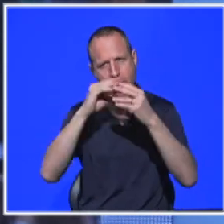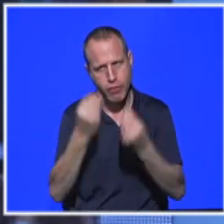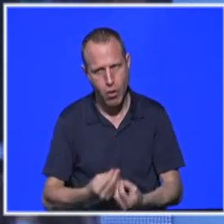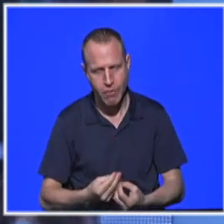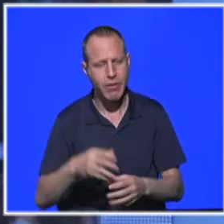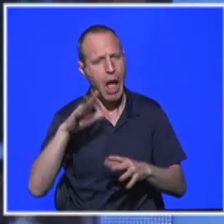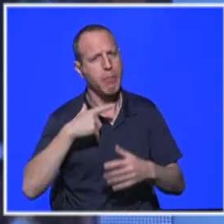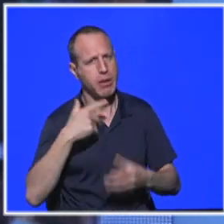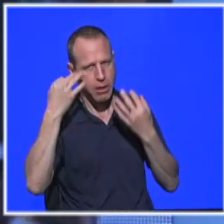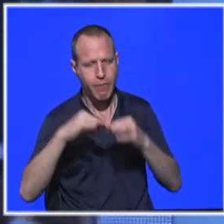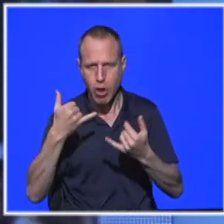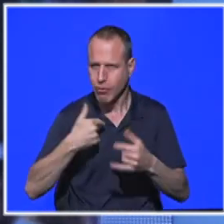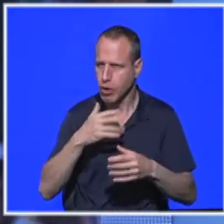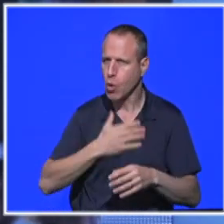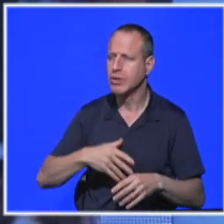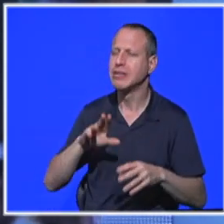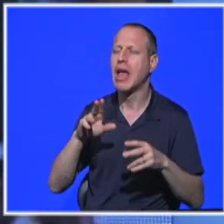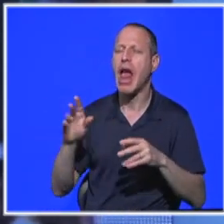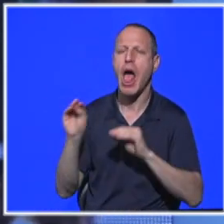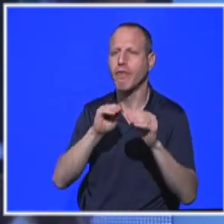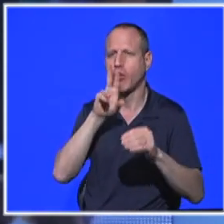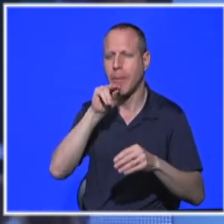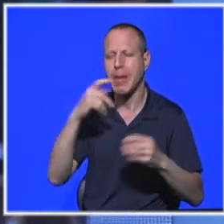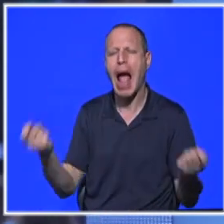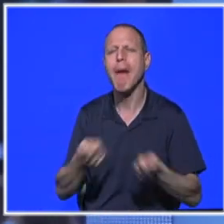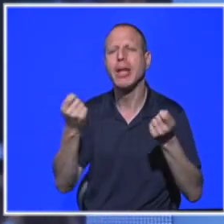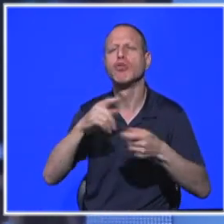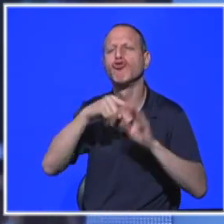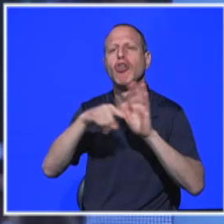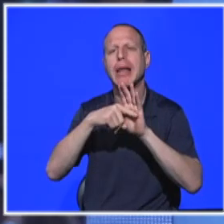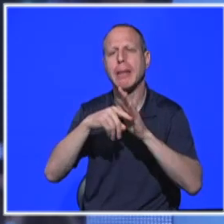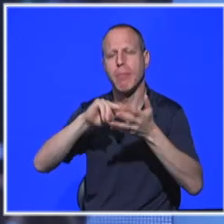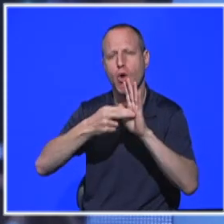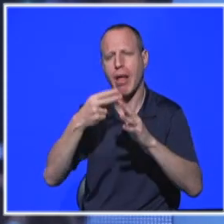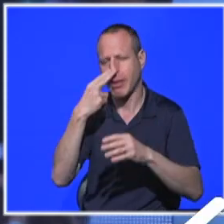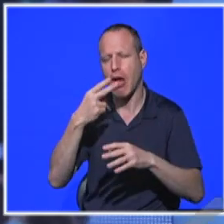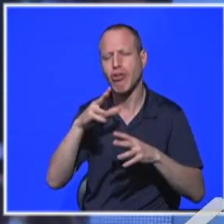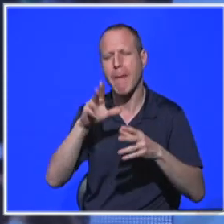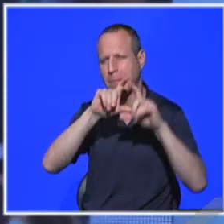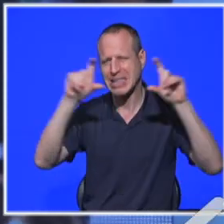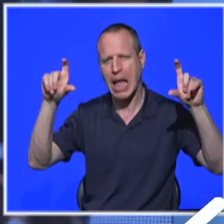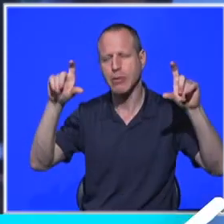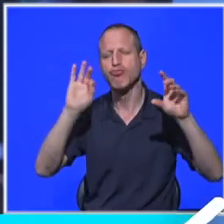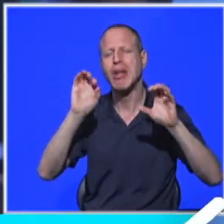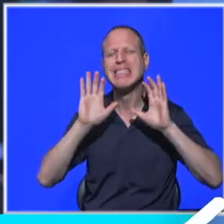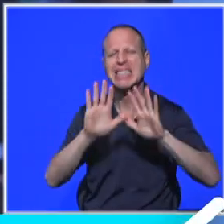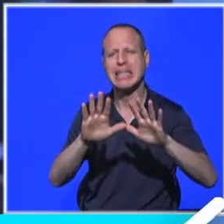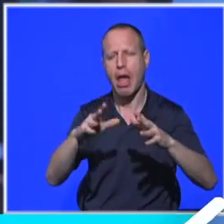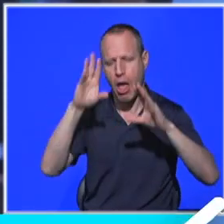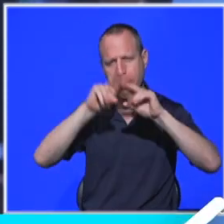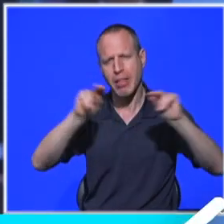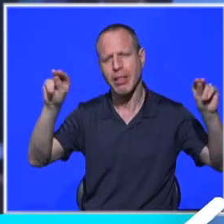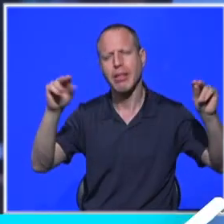כעת ברשותכם אני רוצה לעבור לדבר על קמפיינים שליליים בפוליטיקה. נראה שהמסרים של שנאה מהדהדים חזק יותר בציבור הישראלי